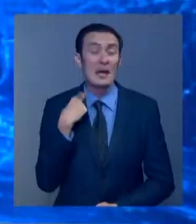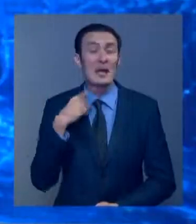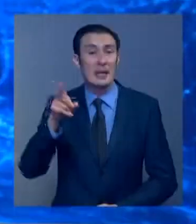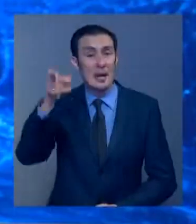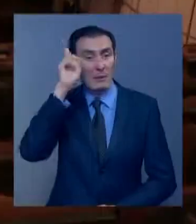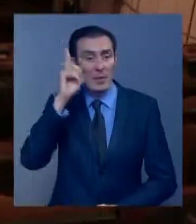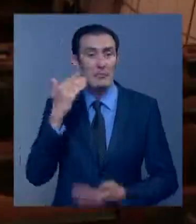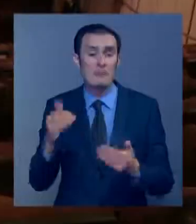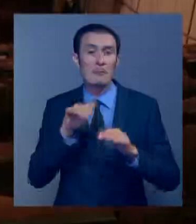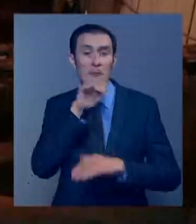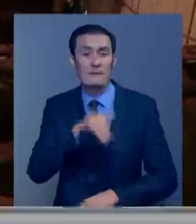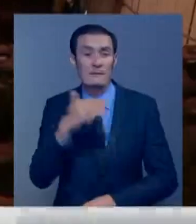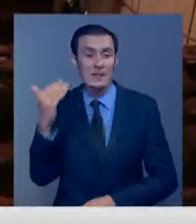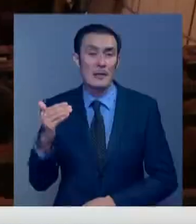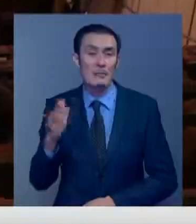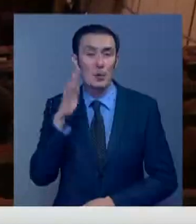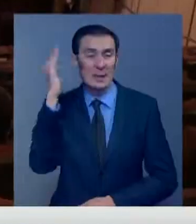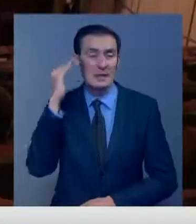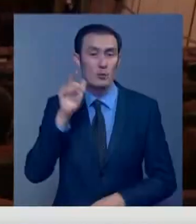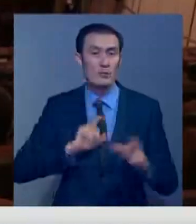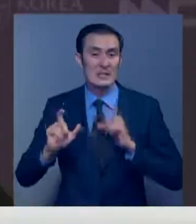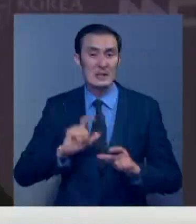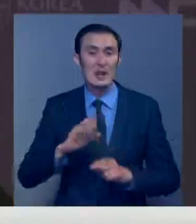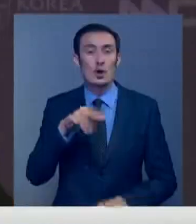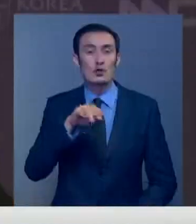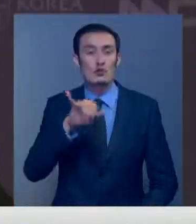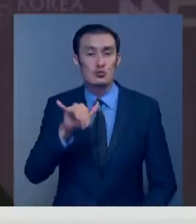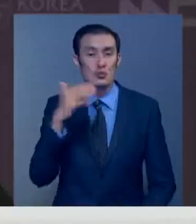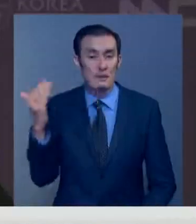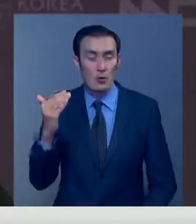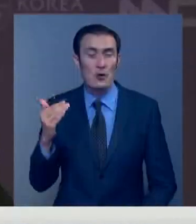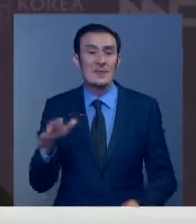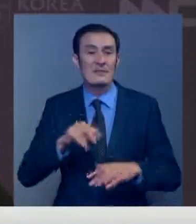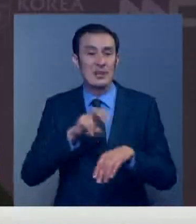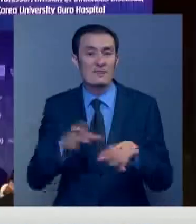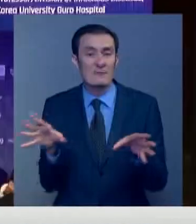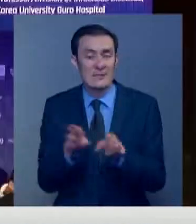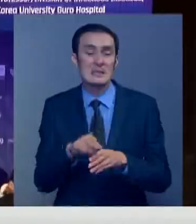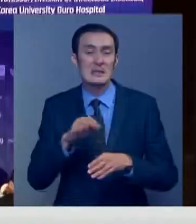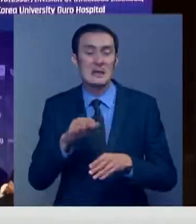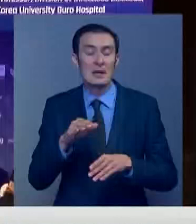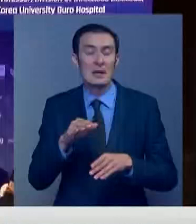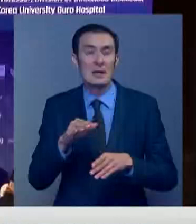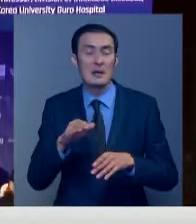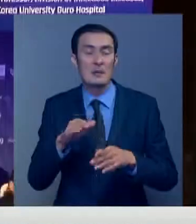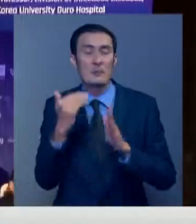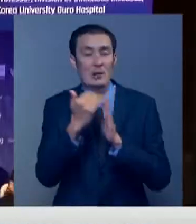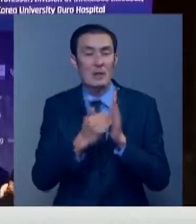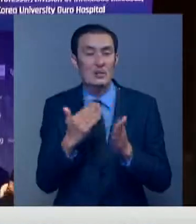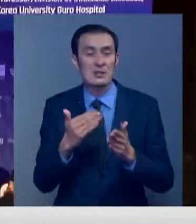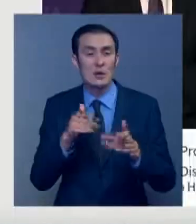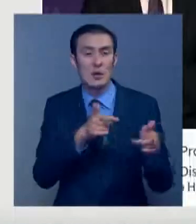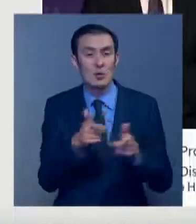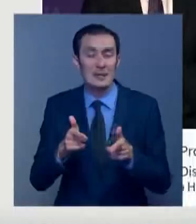Германии. По словам профессора Корейского университета Ким Ву Джу, он и его коллеги совместно с национальным телекоммуникационным оператором